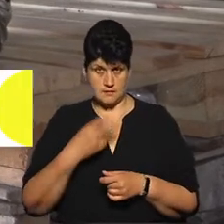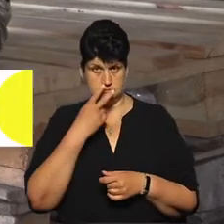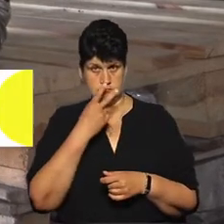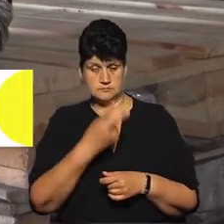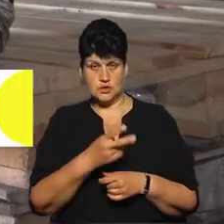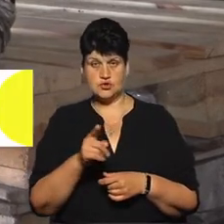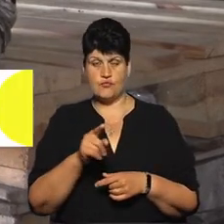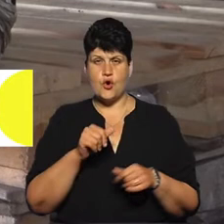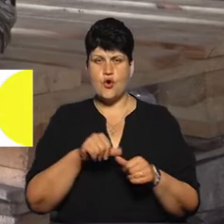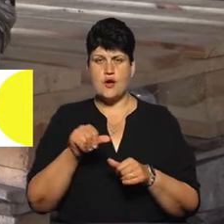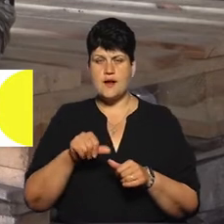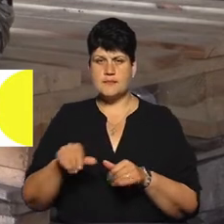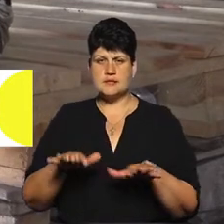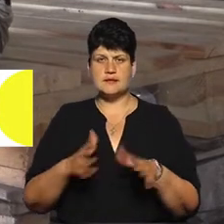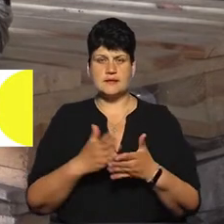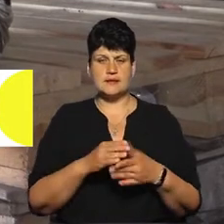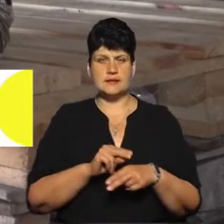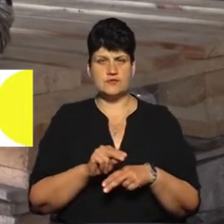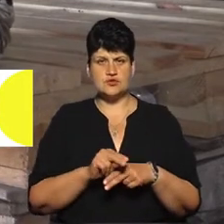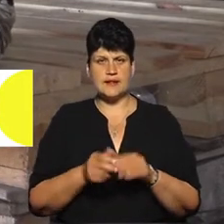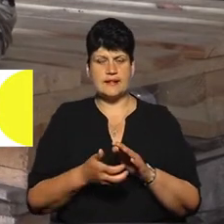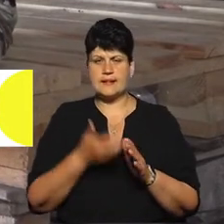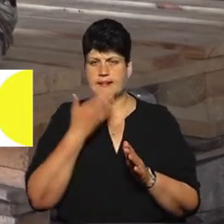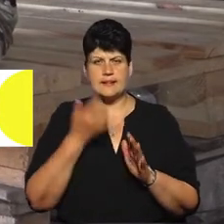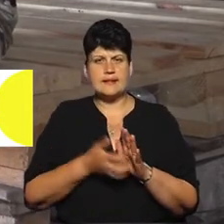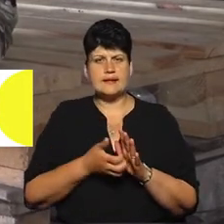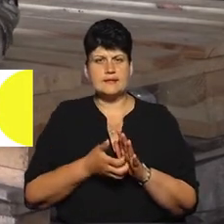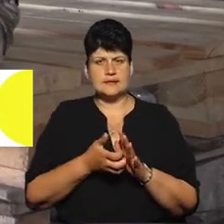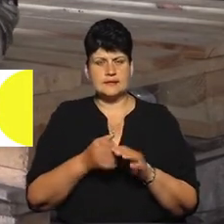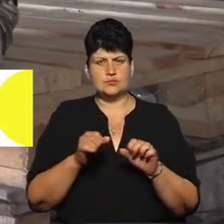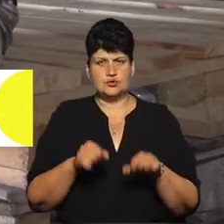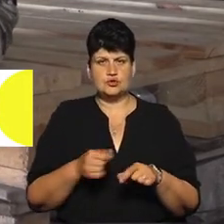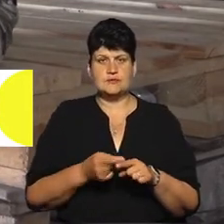де проводяться навчання, немає достатньо ресурсів, щоб це було ефективно.